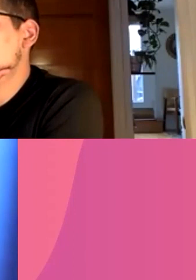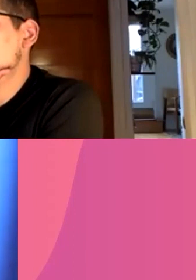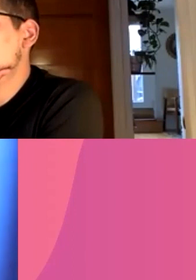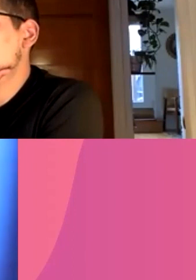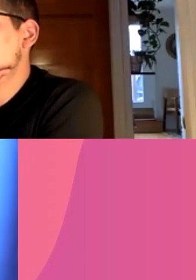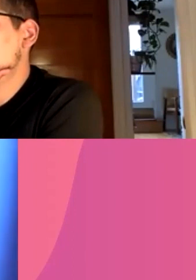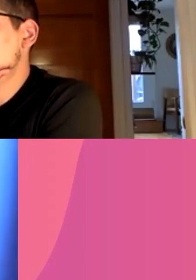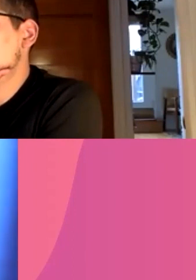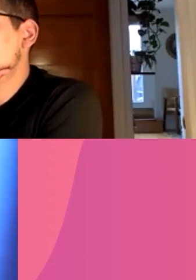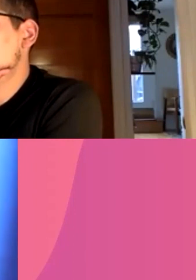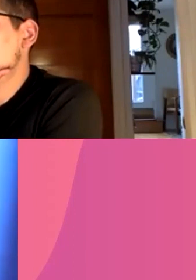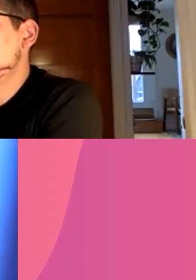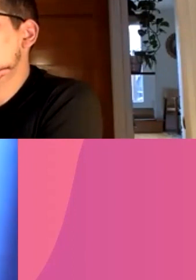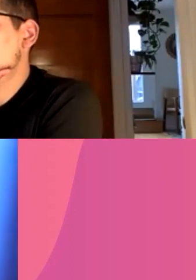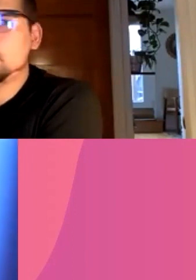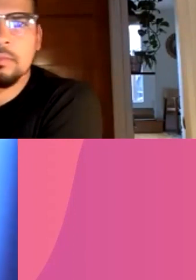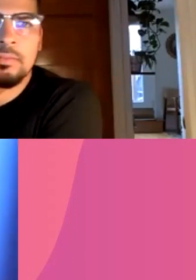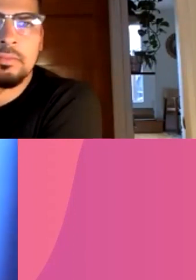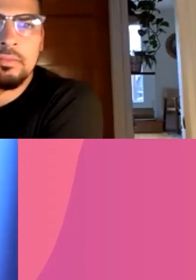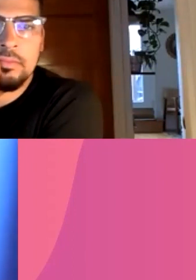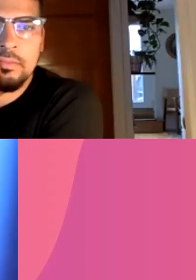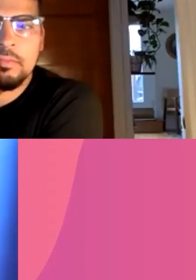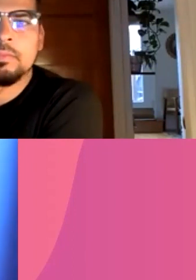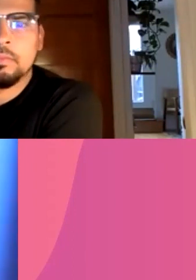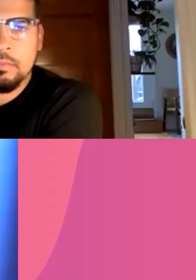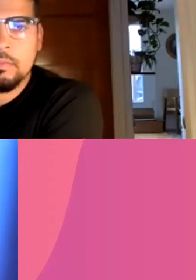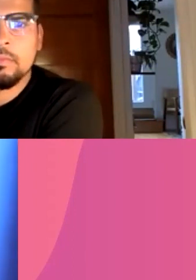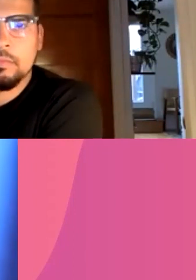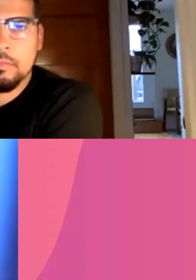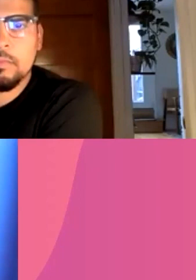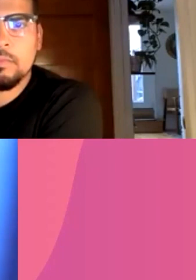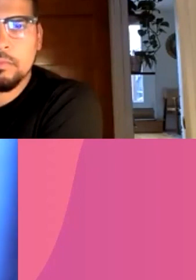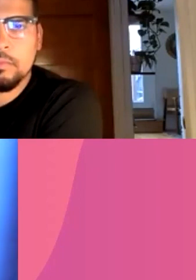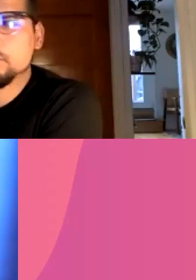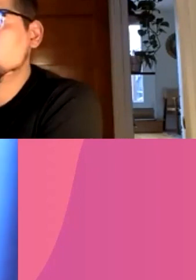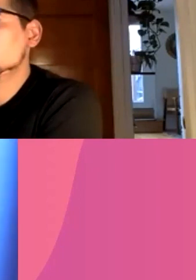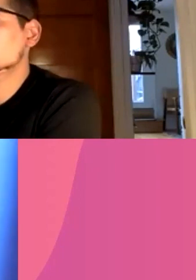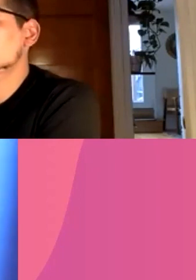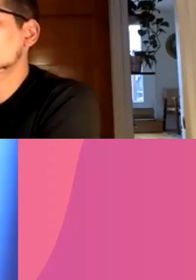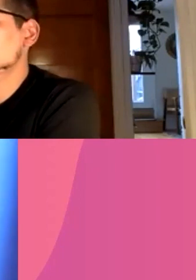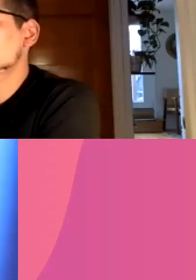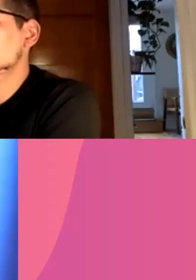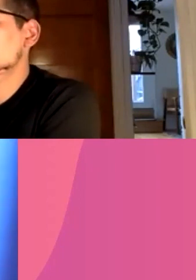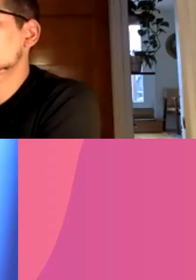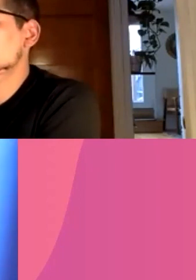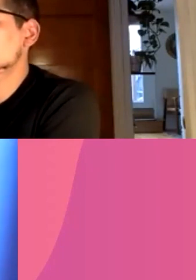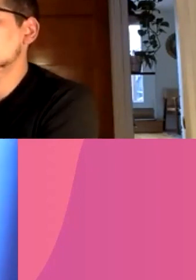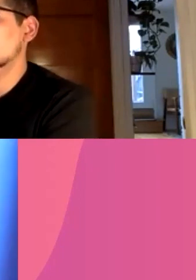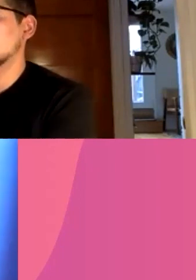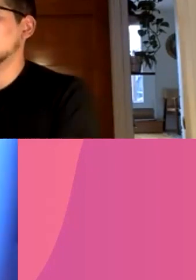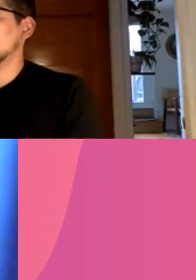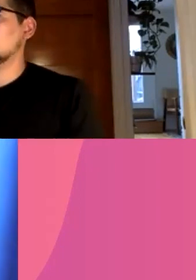j'étudiais donc ces articles, que dans la production de ces articles, les personnes noires ne sont pas prises en considération